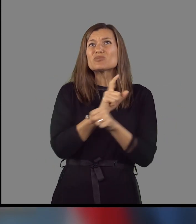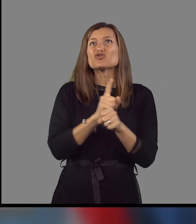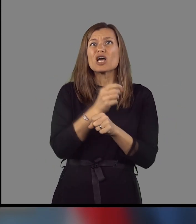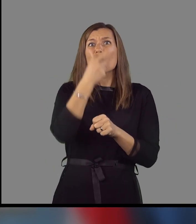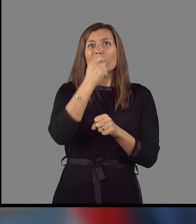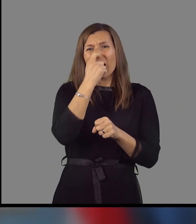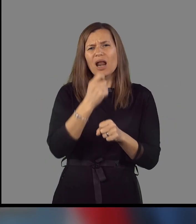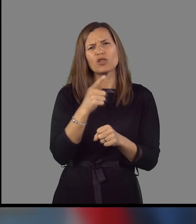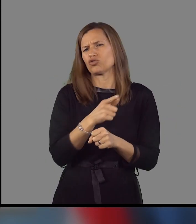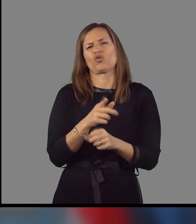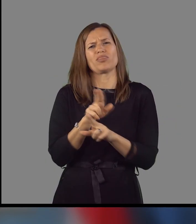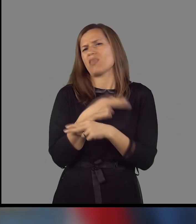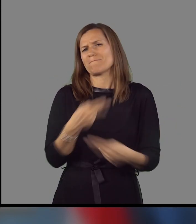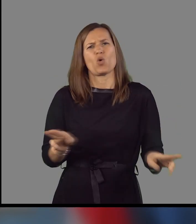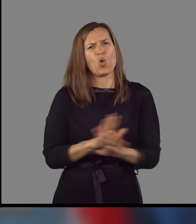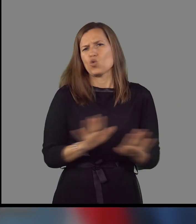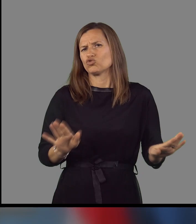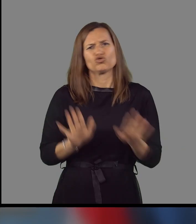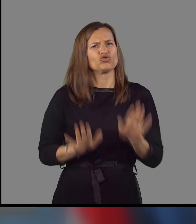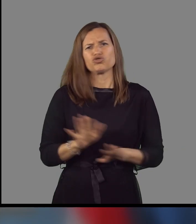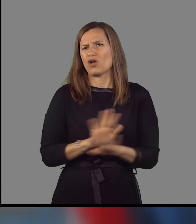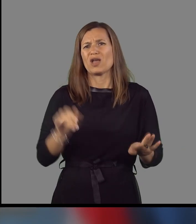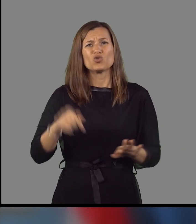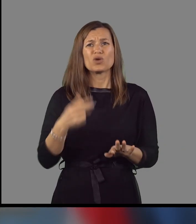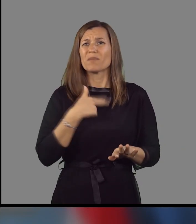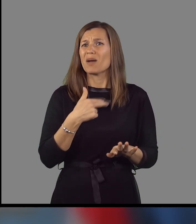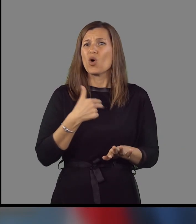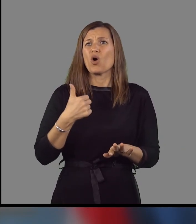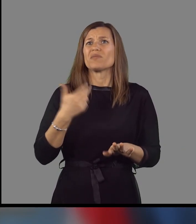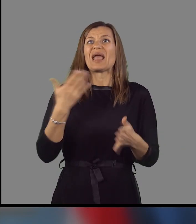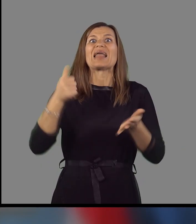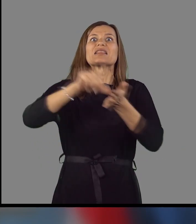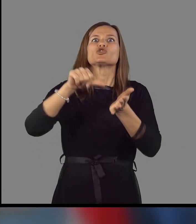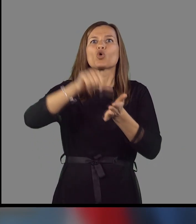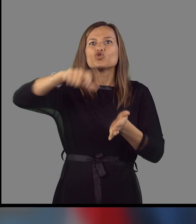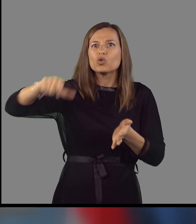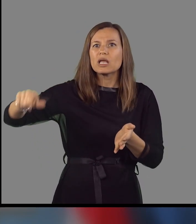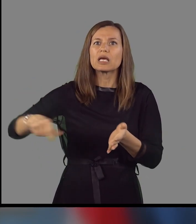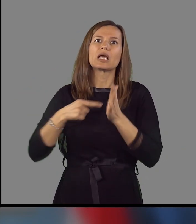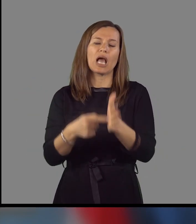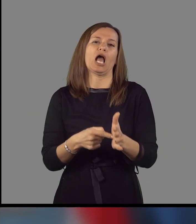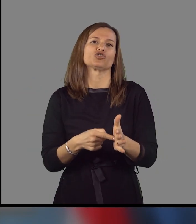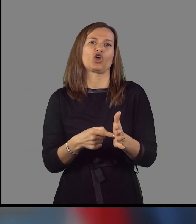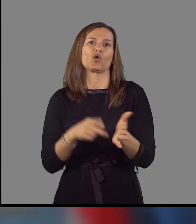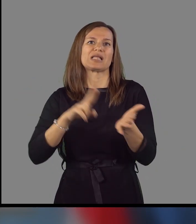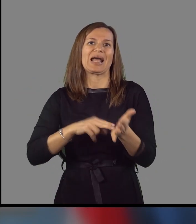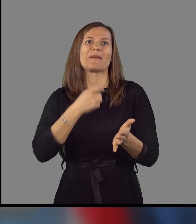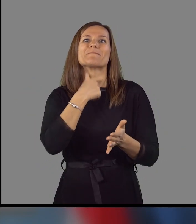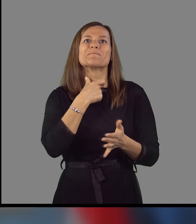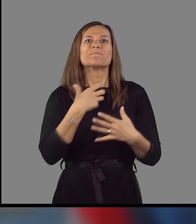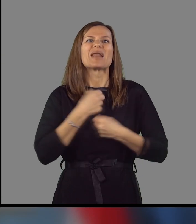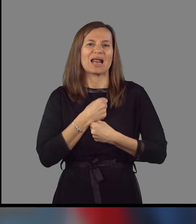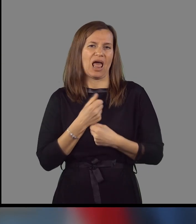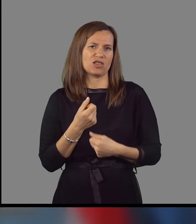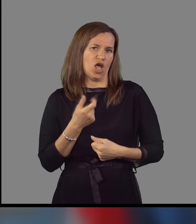prehlade, je iluzorno. Imamo ta trenutek v Sloveniji verjetno nekaj 100.000 ljudi, ki kaže znake prehlada in tega ne počne